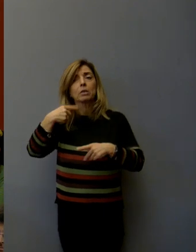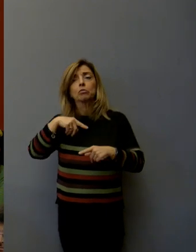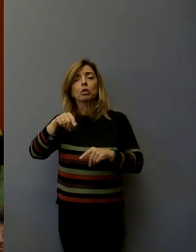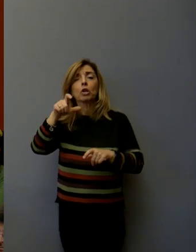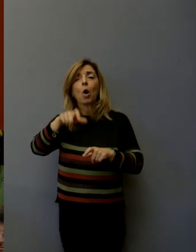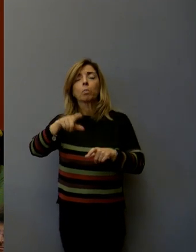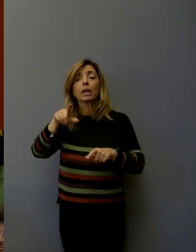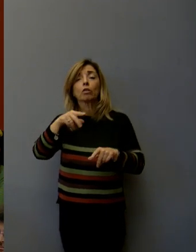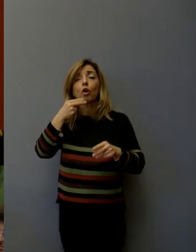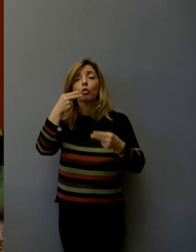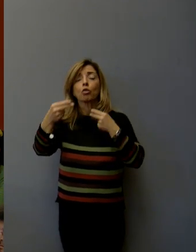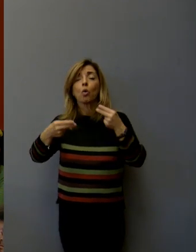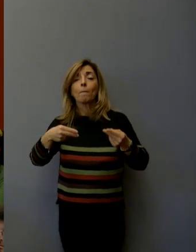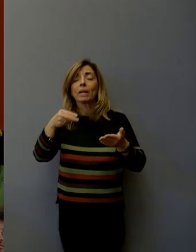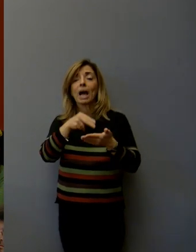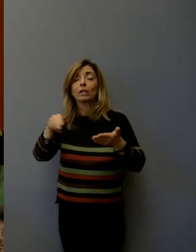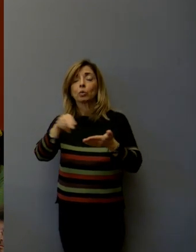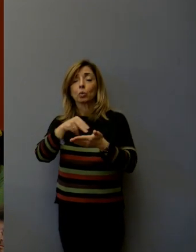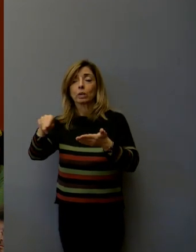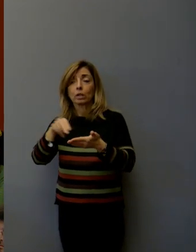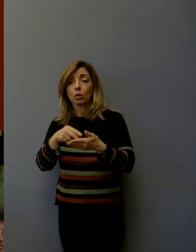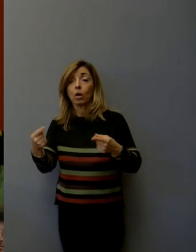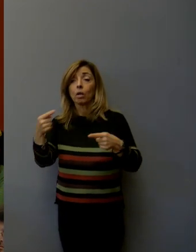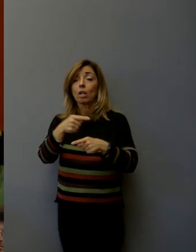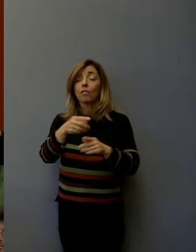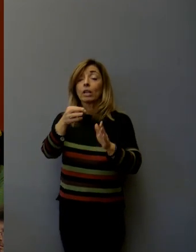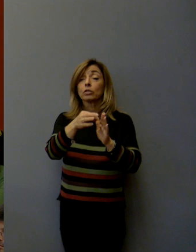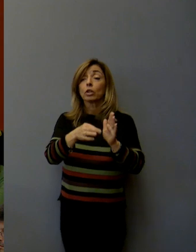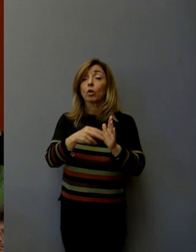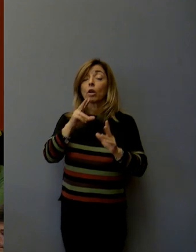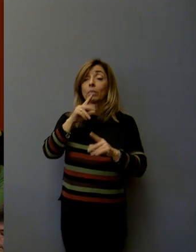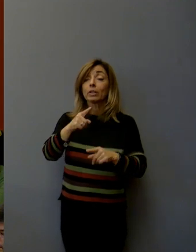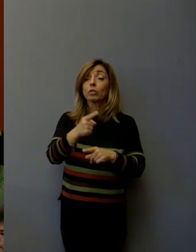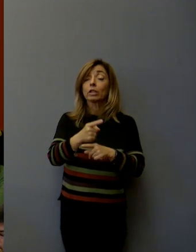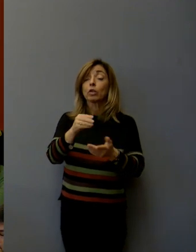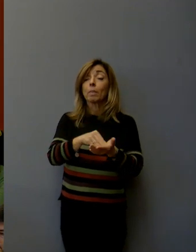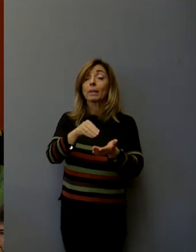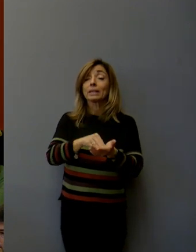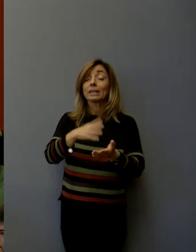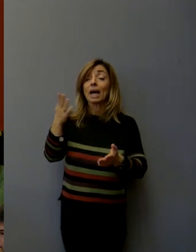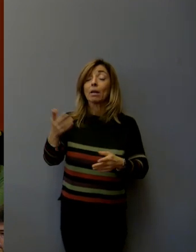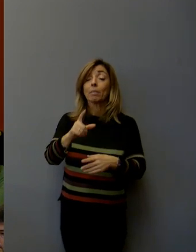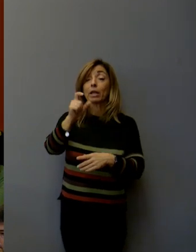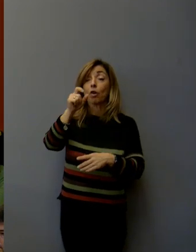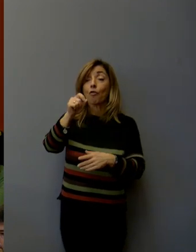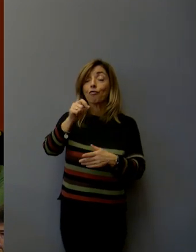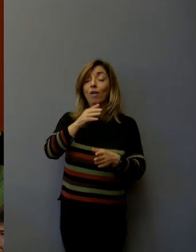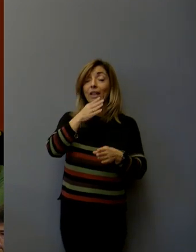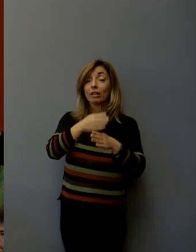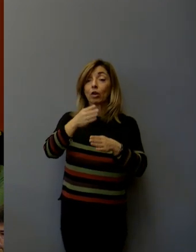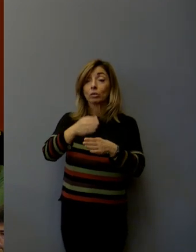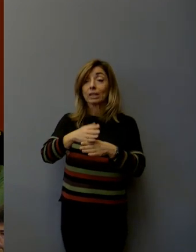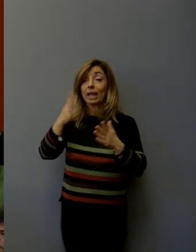in maniera esplicita richiede la presenza di almeno 20 consiglieri anche in caso di esame di